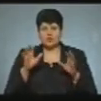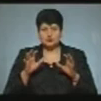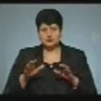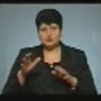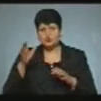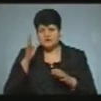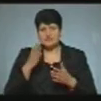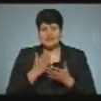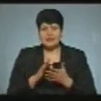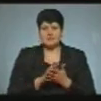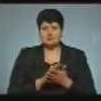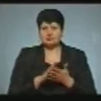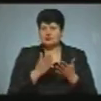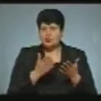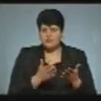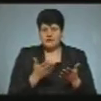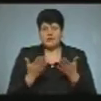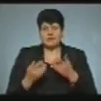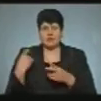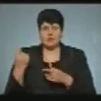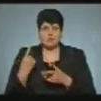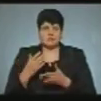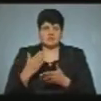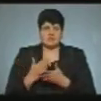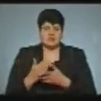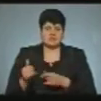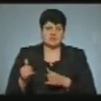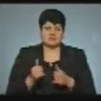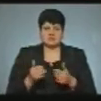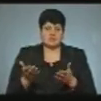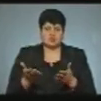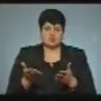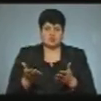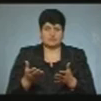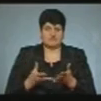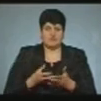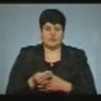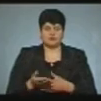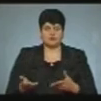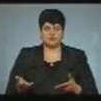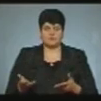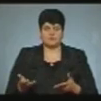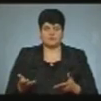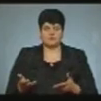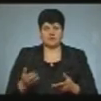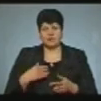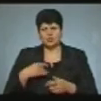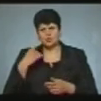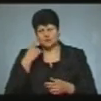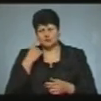є безкоштовною, але область має забезпечувати саме це фінансово. Тобто, думаю,